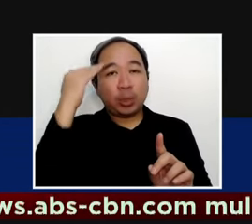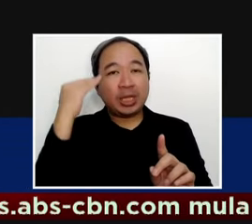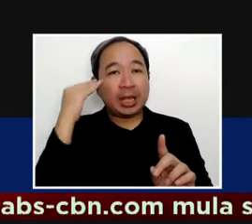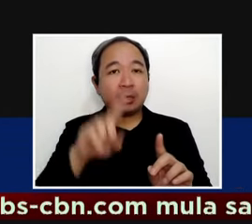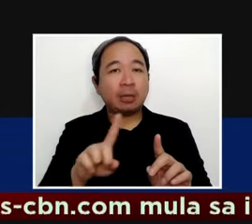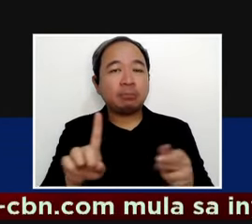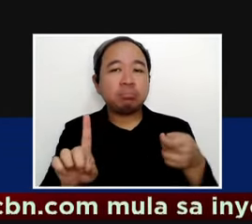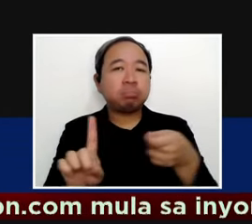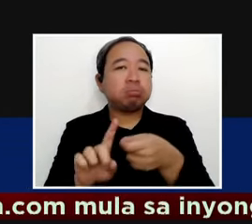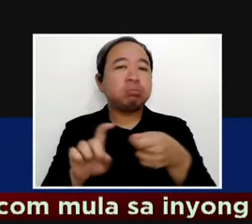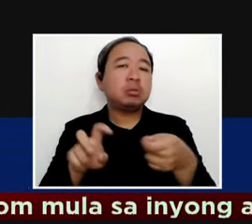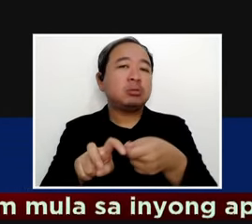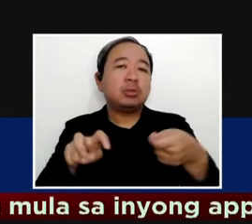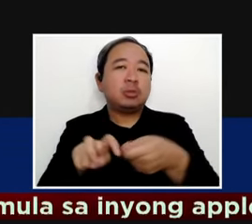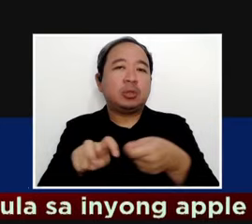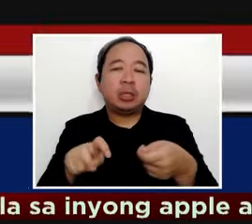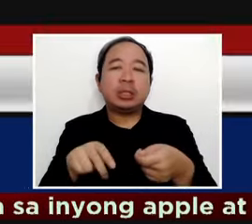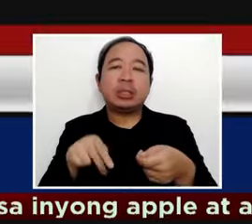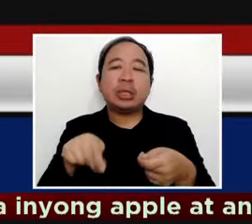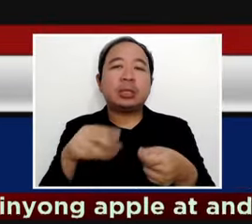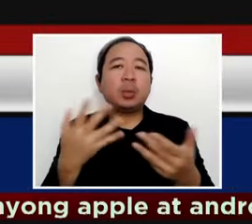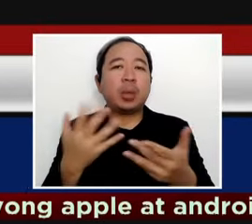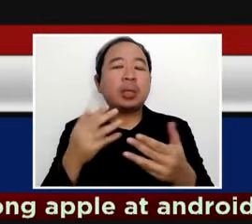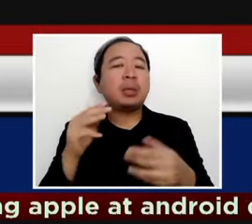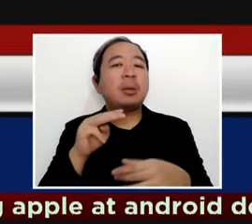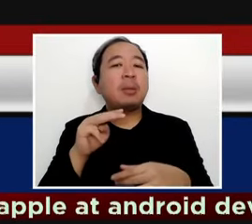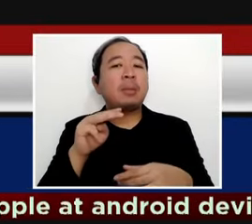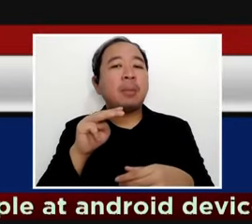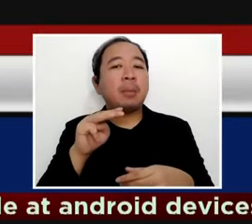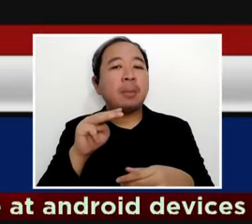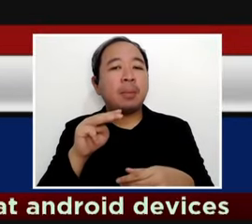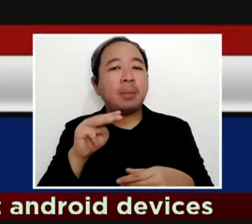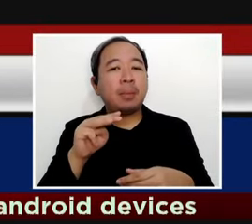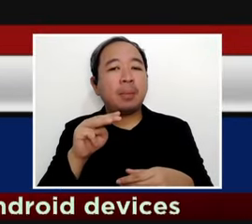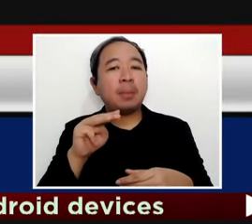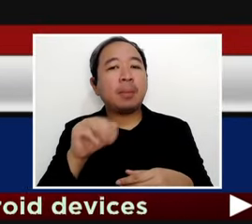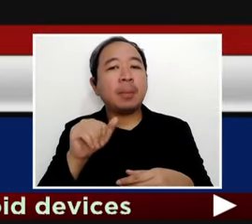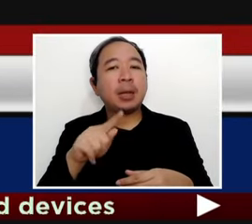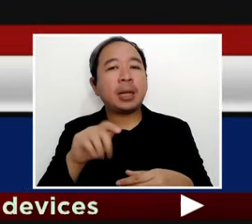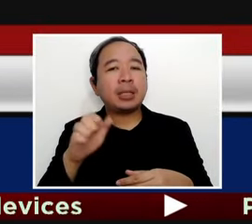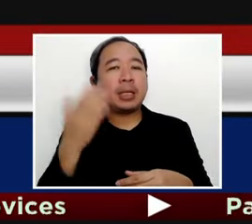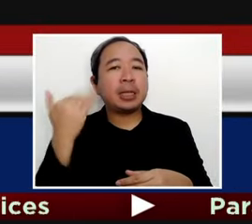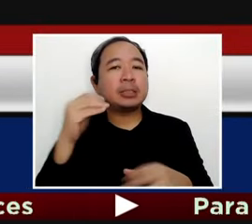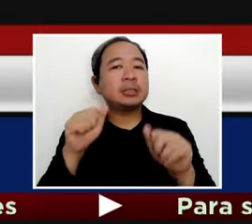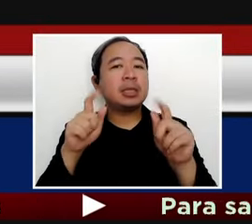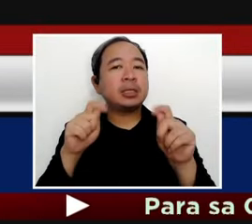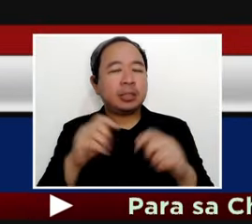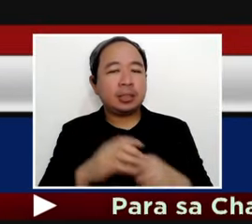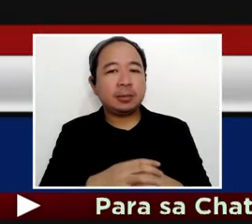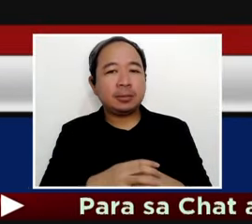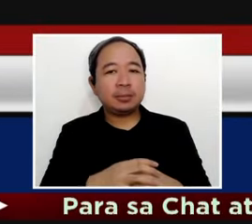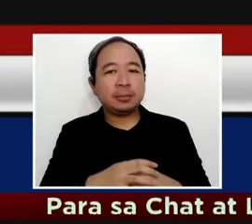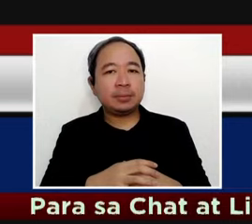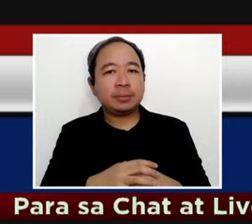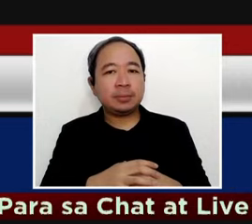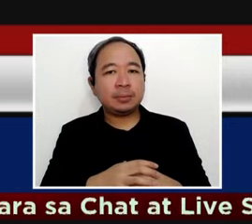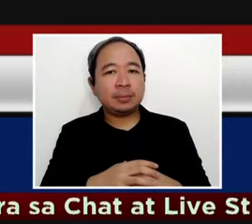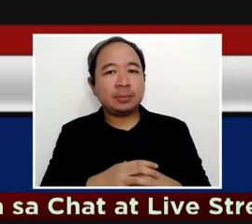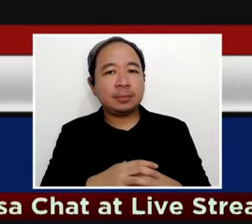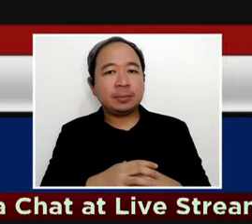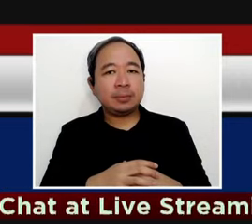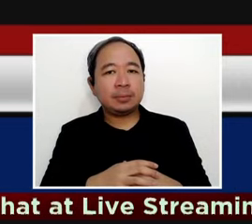Malate, Maynila, Sabado na madaling araw. Kahit 3 dogs lang yun, mahal na mahal namin yun. Kahit